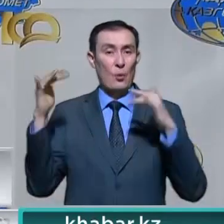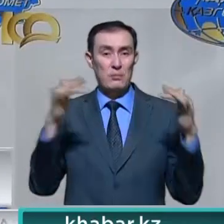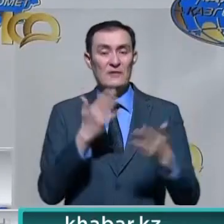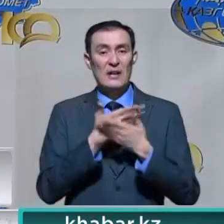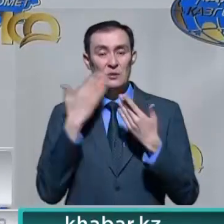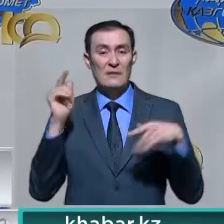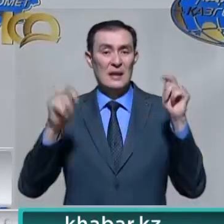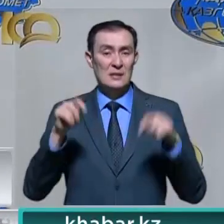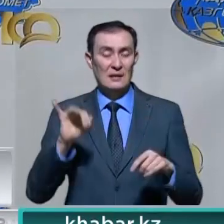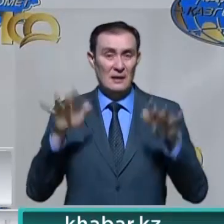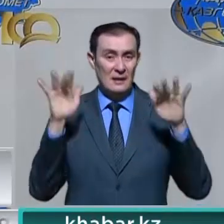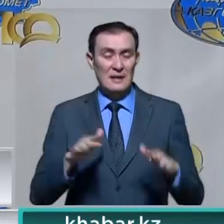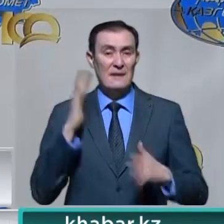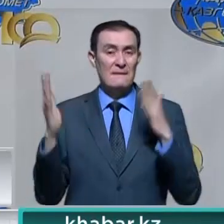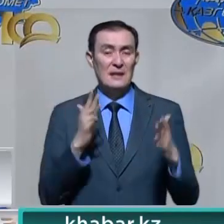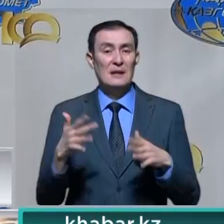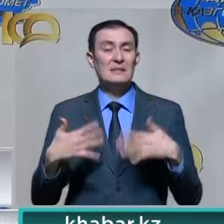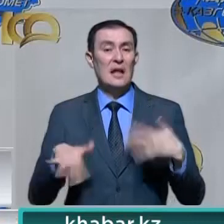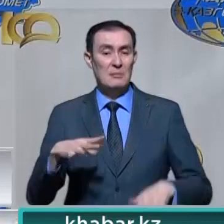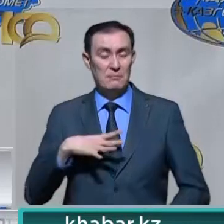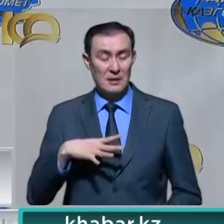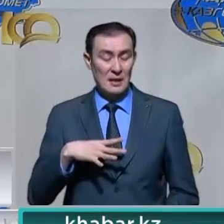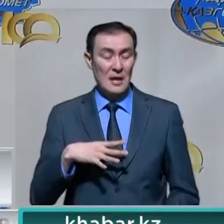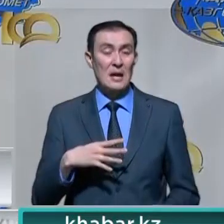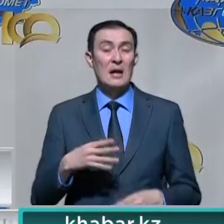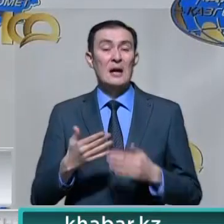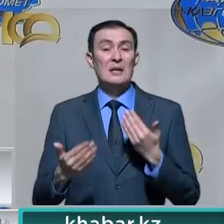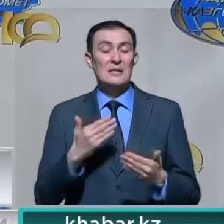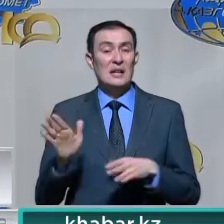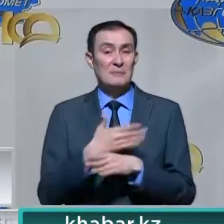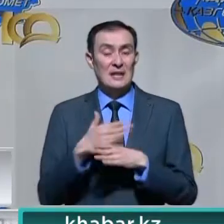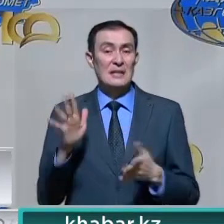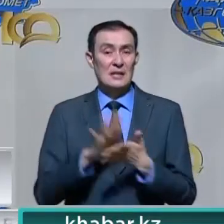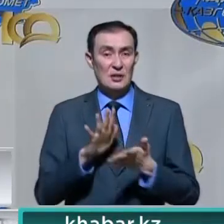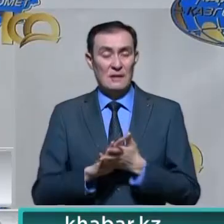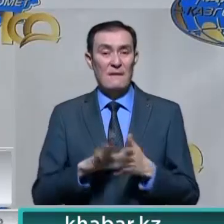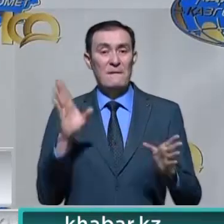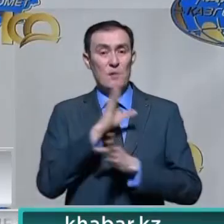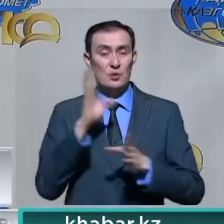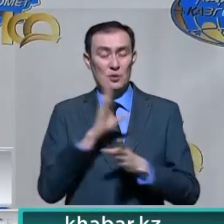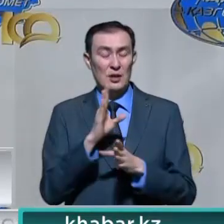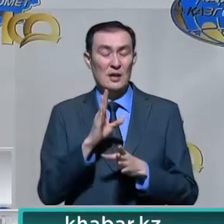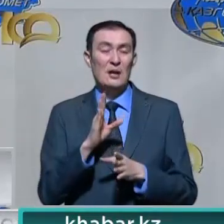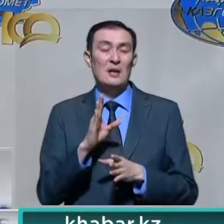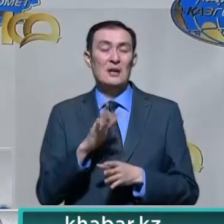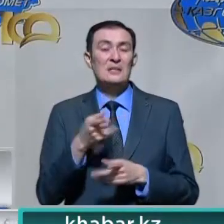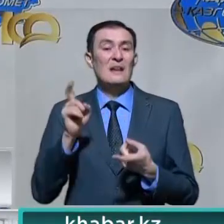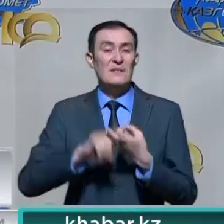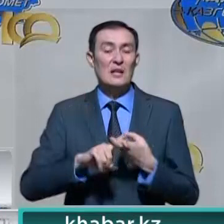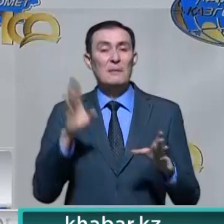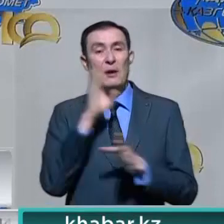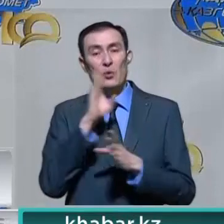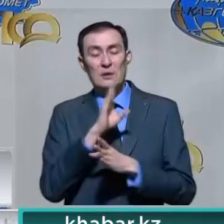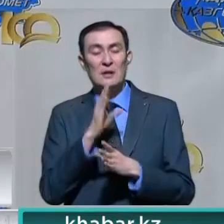отсутствием осадков и слабым ветре 2-7 метров в секунду. Как известно, распределение загрязняющих в воздухе и в большей степени зависит от